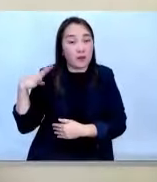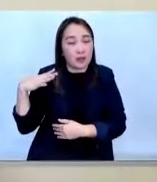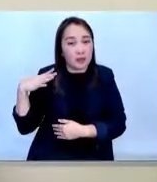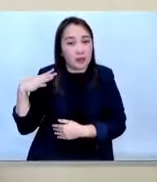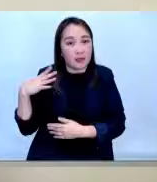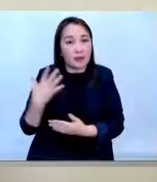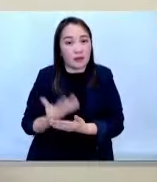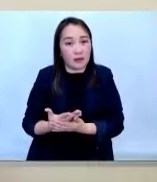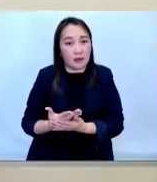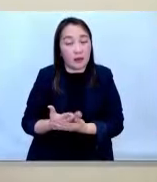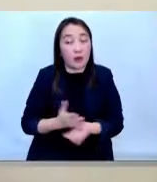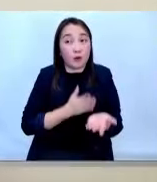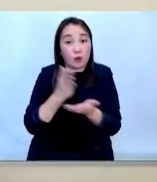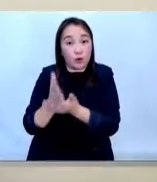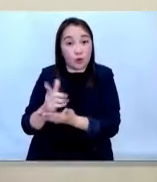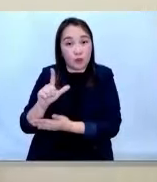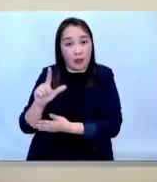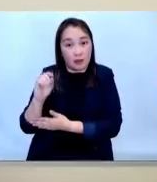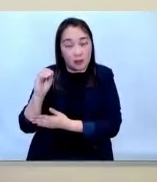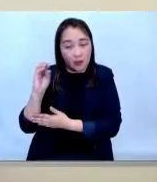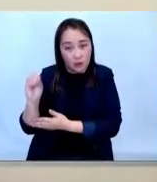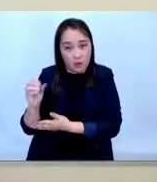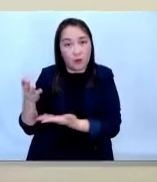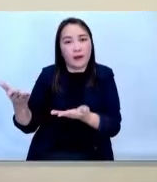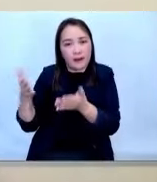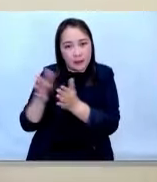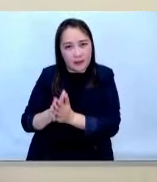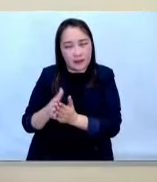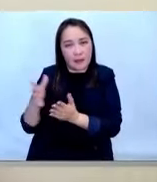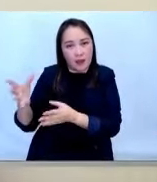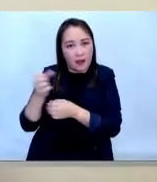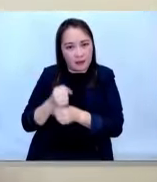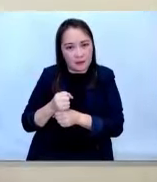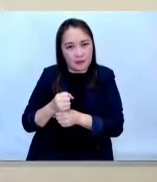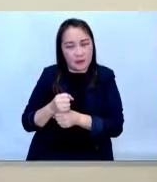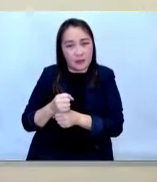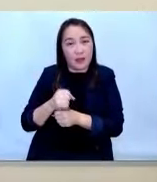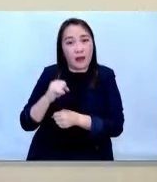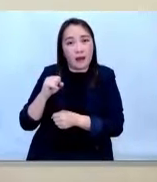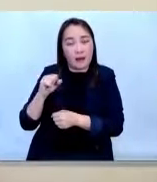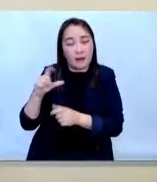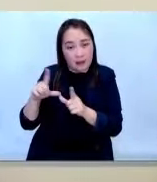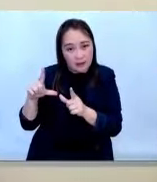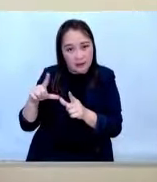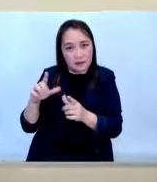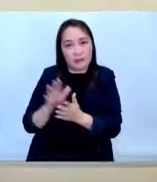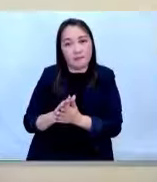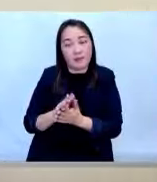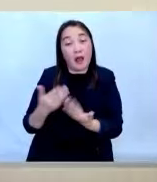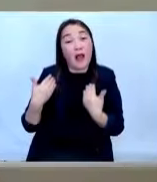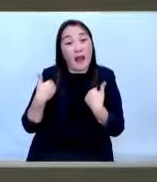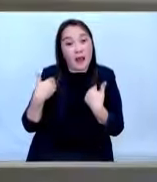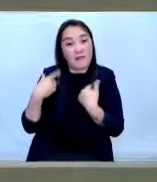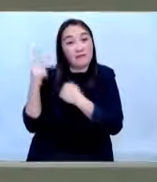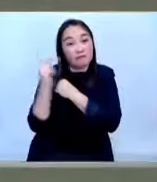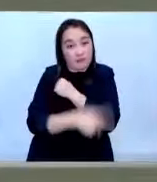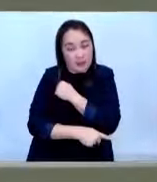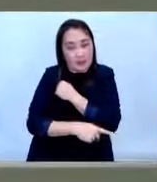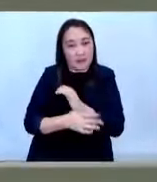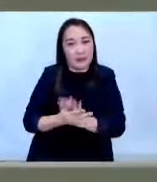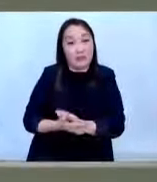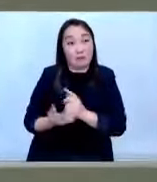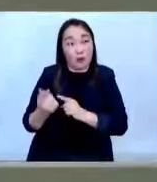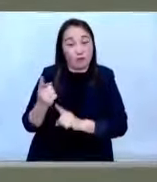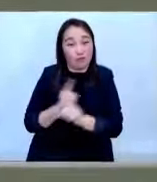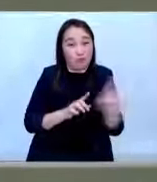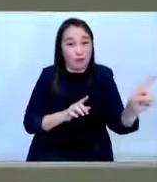LTO to get his license at definitely not only fines pero may sanction po yun dahil siya po ay tumakbo. Sa ilalim